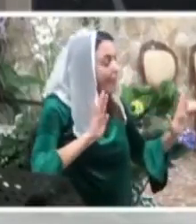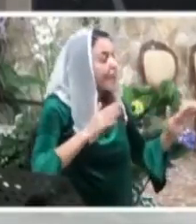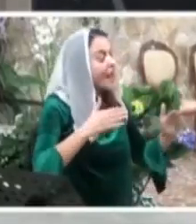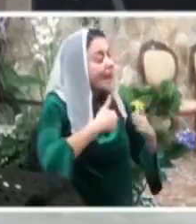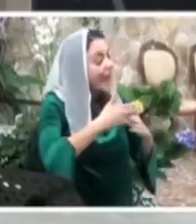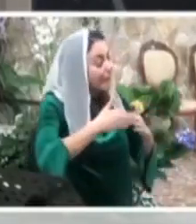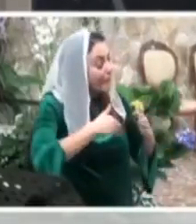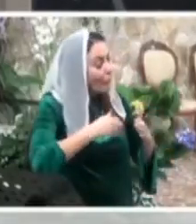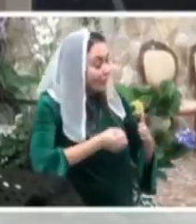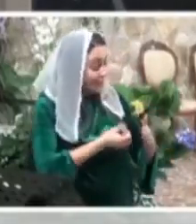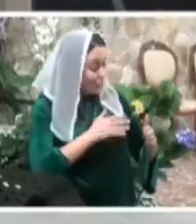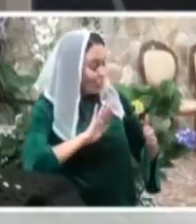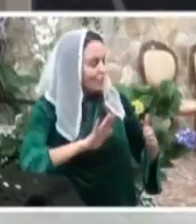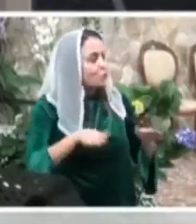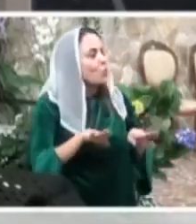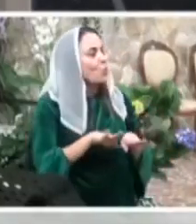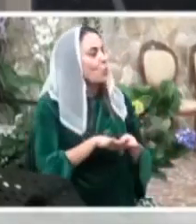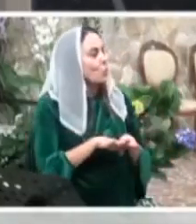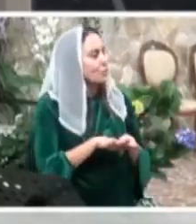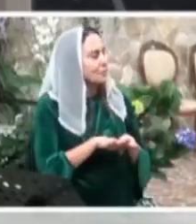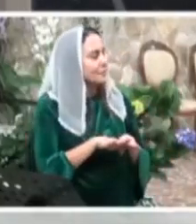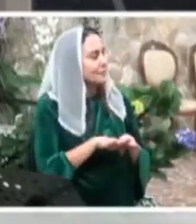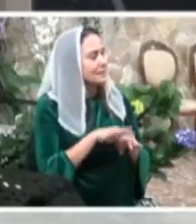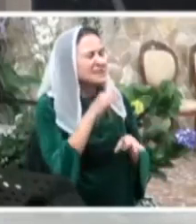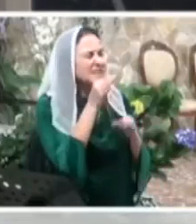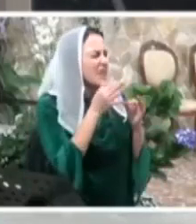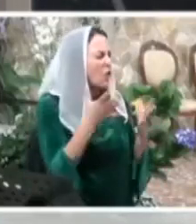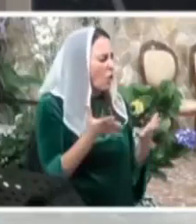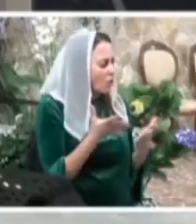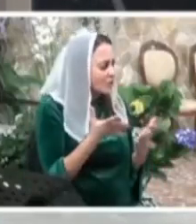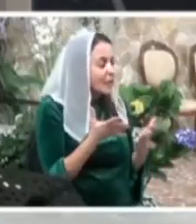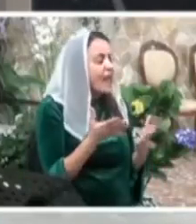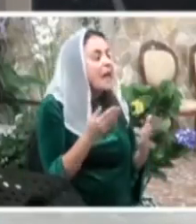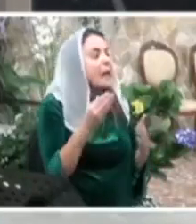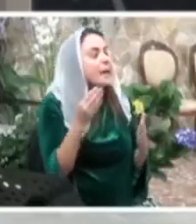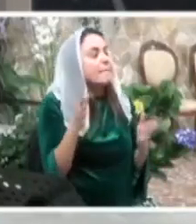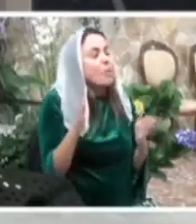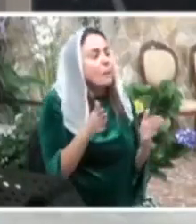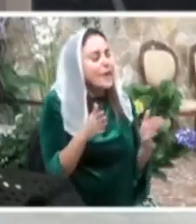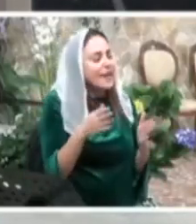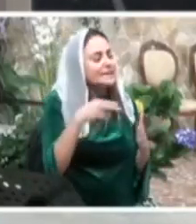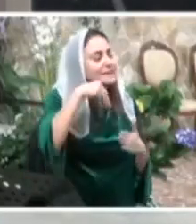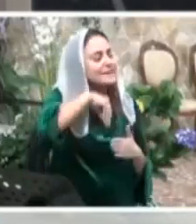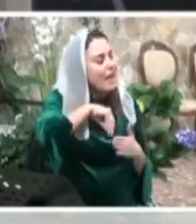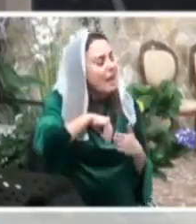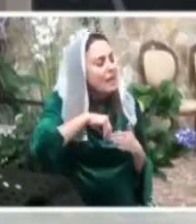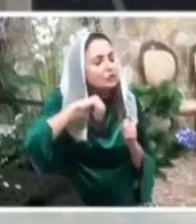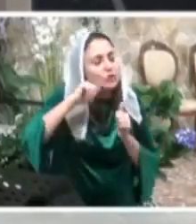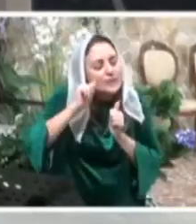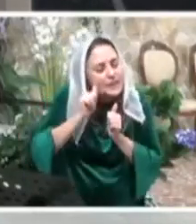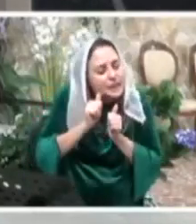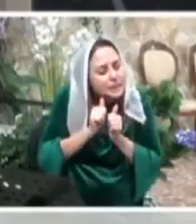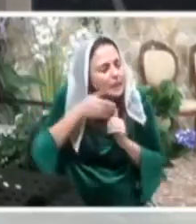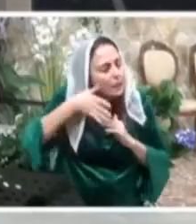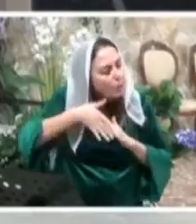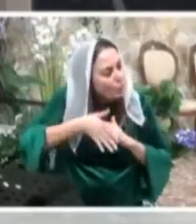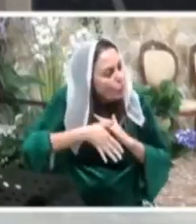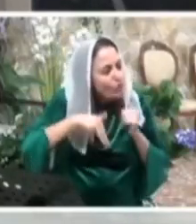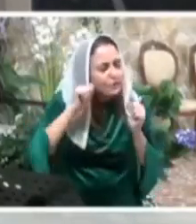Cosa voglio intendere, fratelli, stasera? Momenti di intimità con Dio.